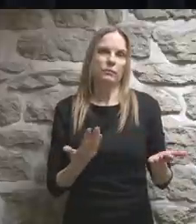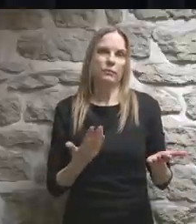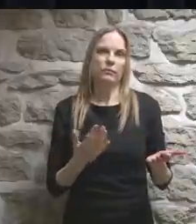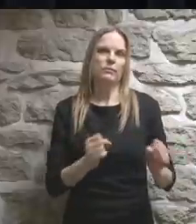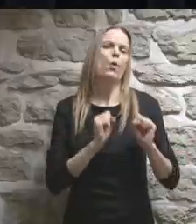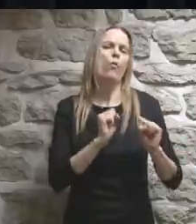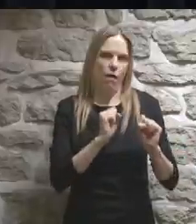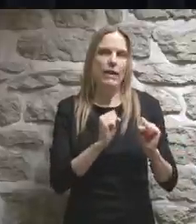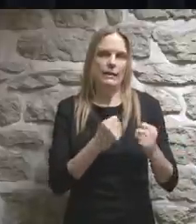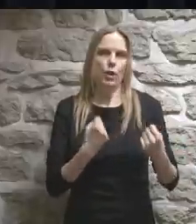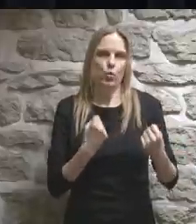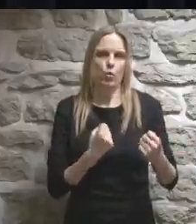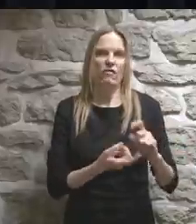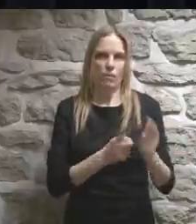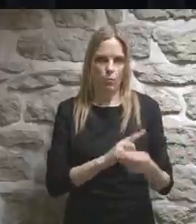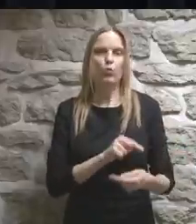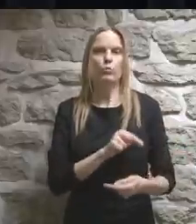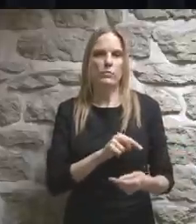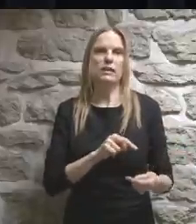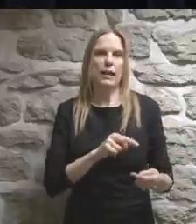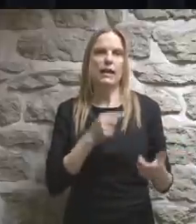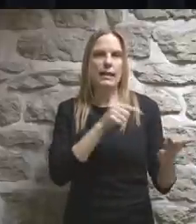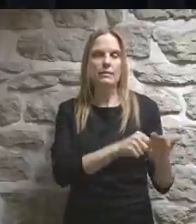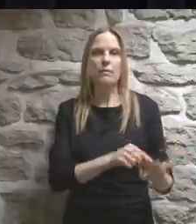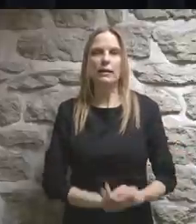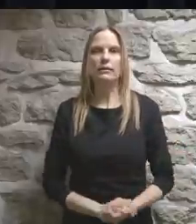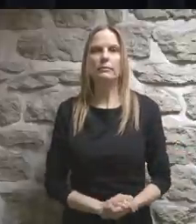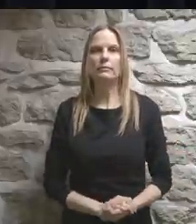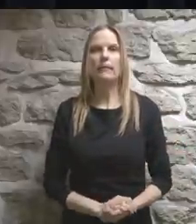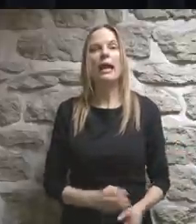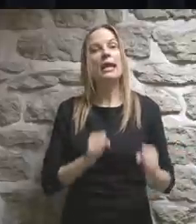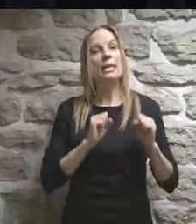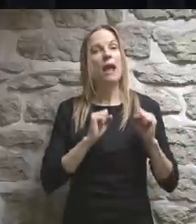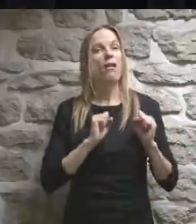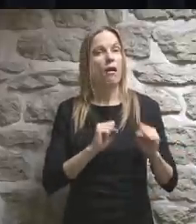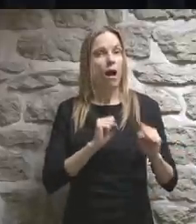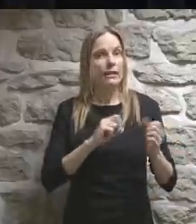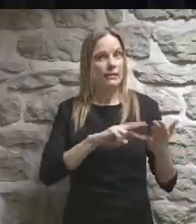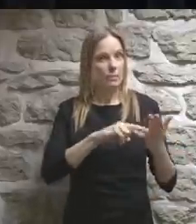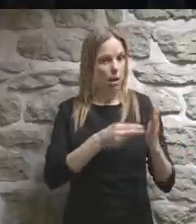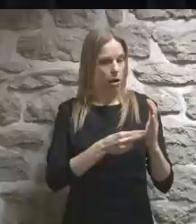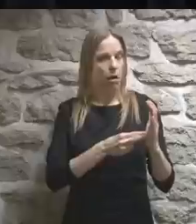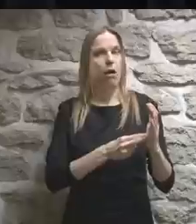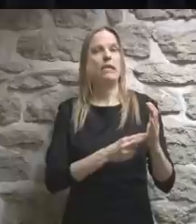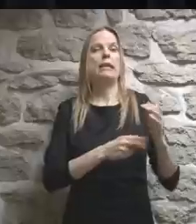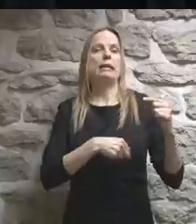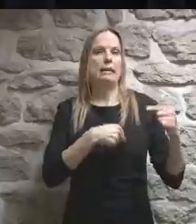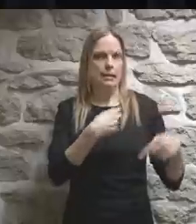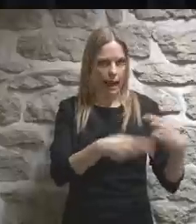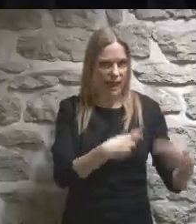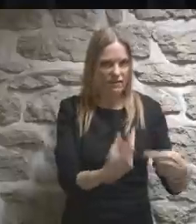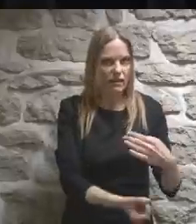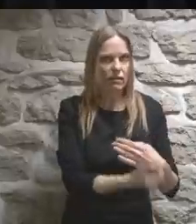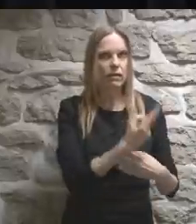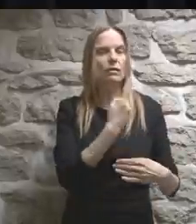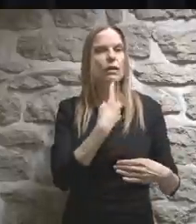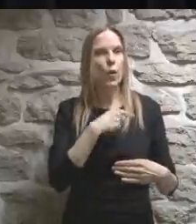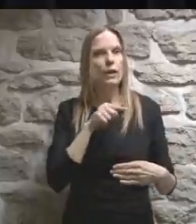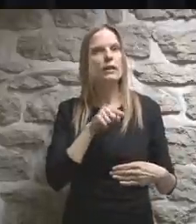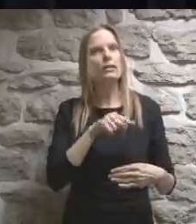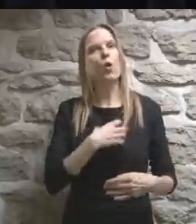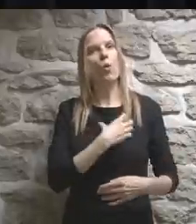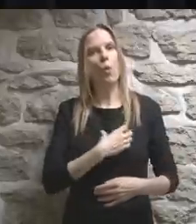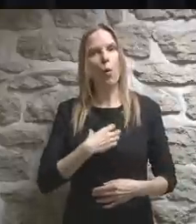kaitse tugevdamiseks. Ja need kaitseplaanid siis käivitati. Jällegi väga oluline meile, et